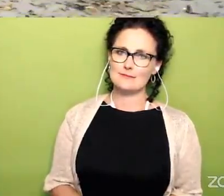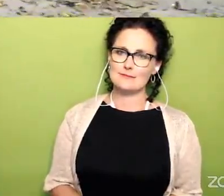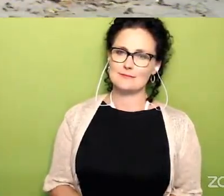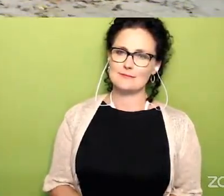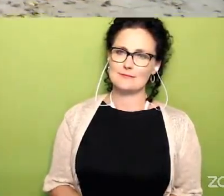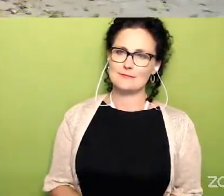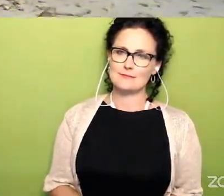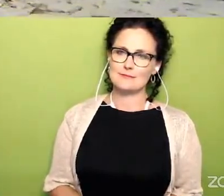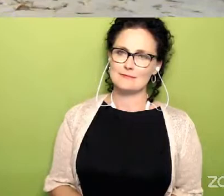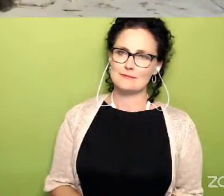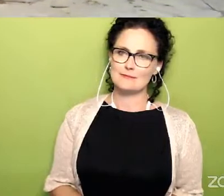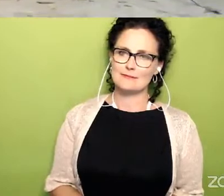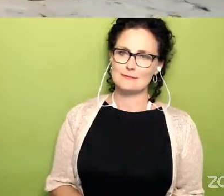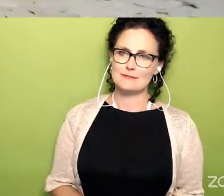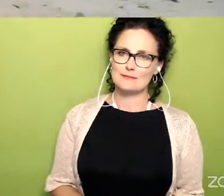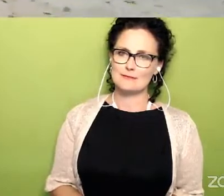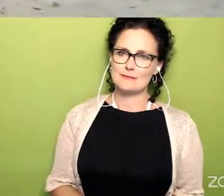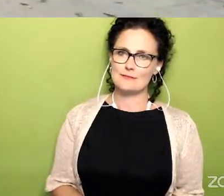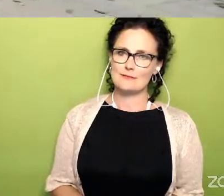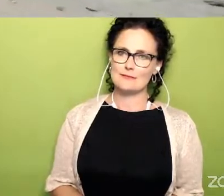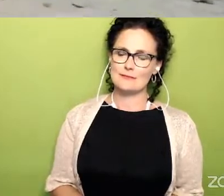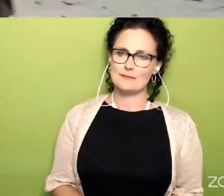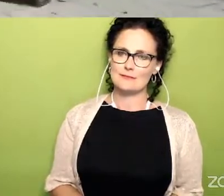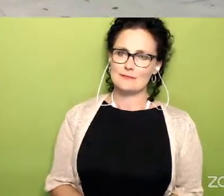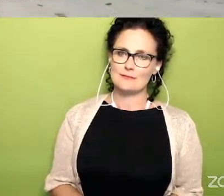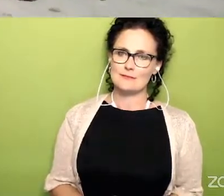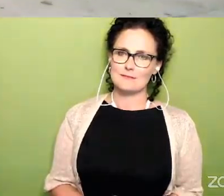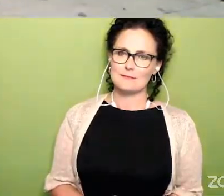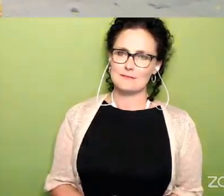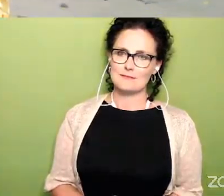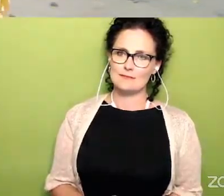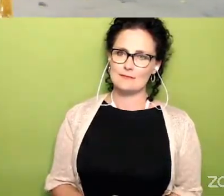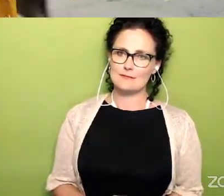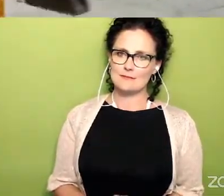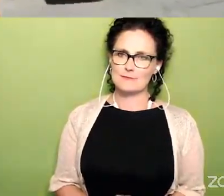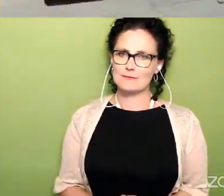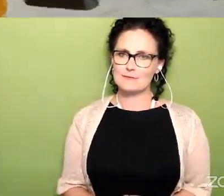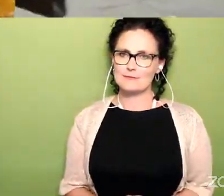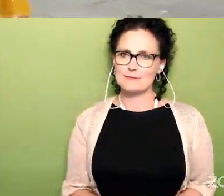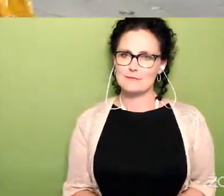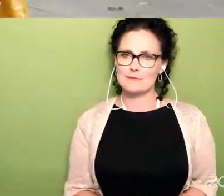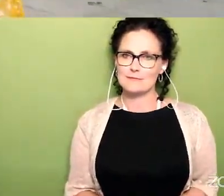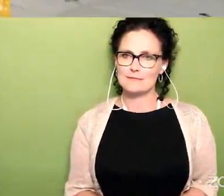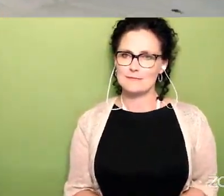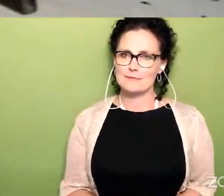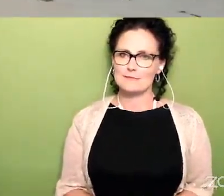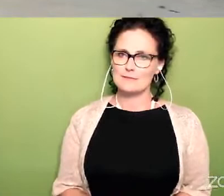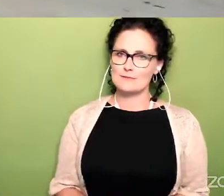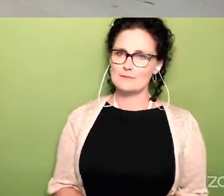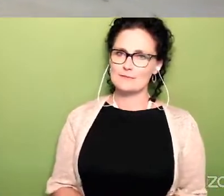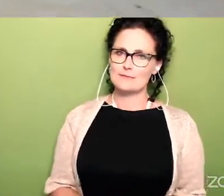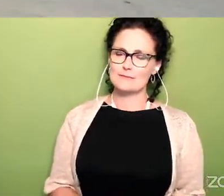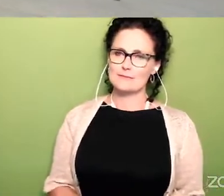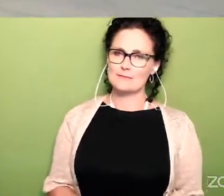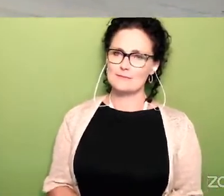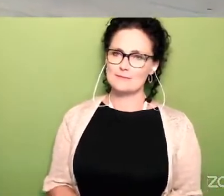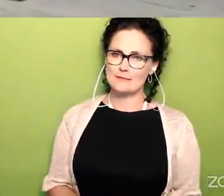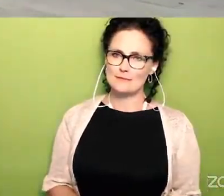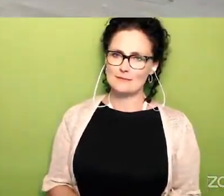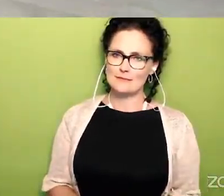ऐसे कोई ना मिलिया मैं तू तकी